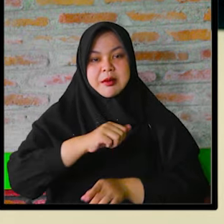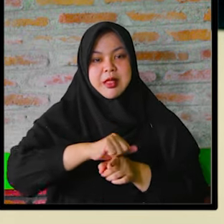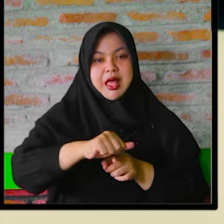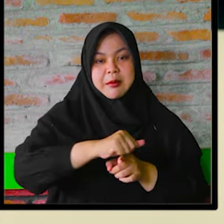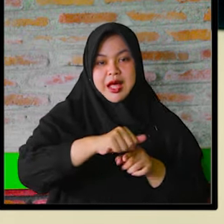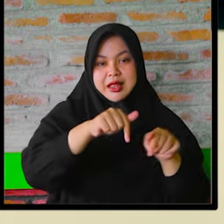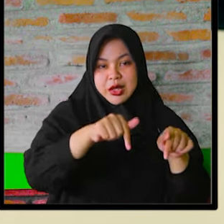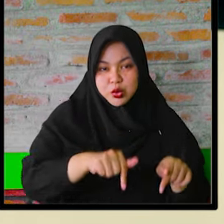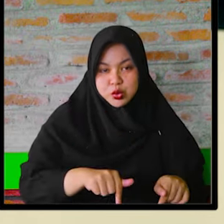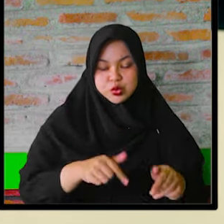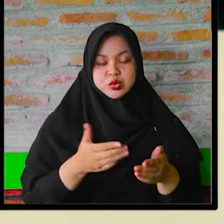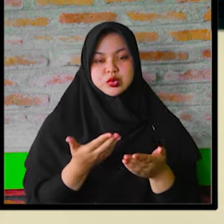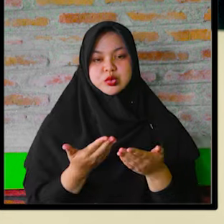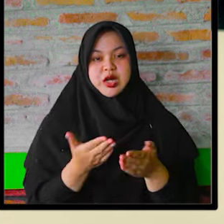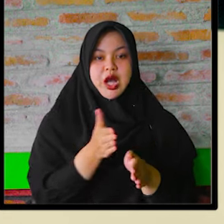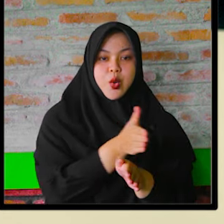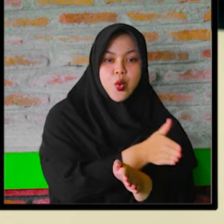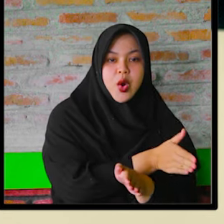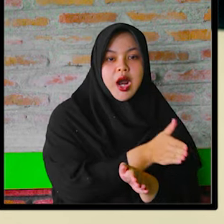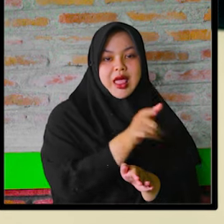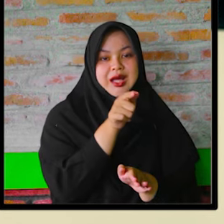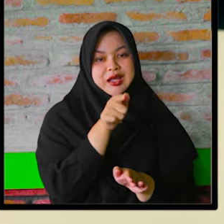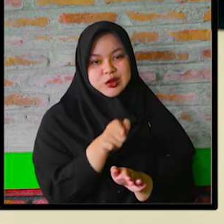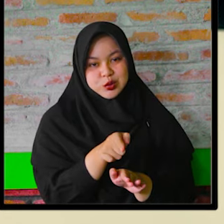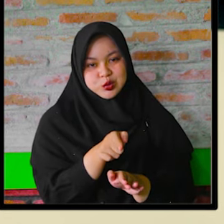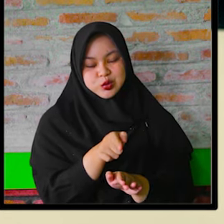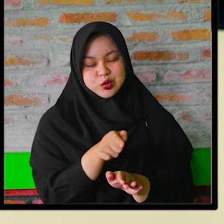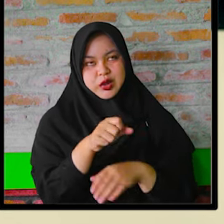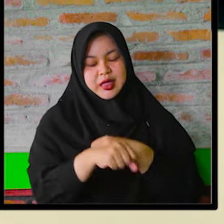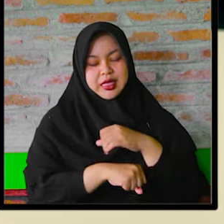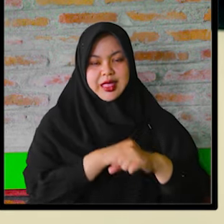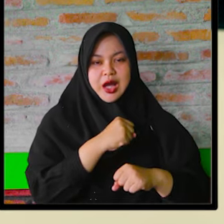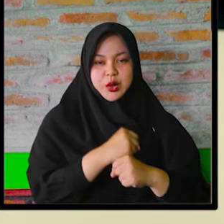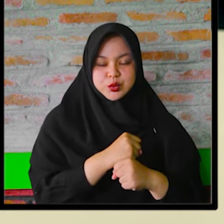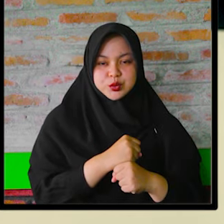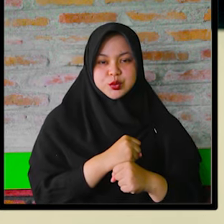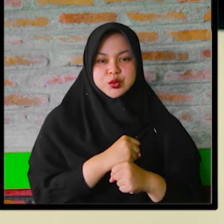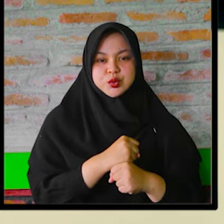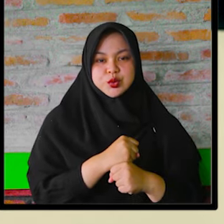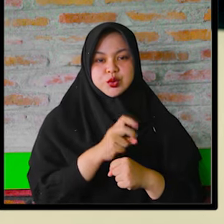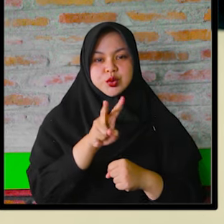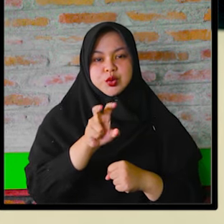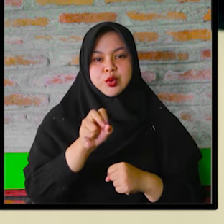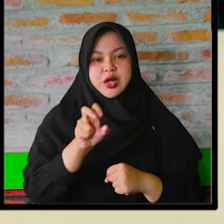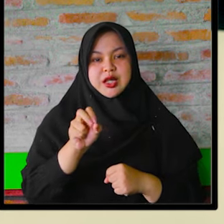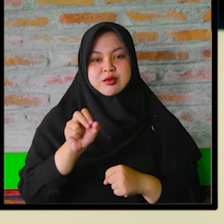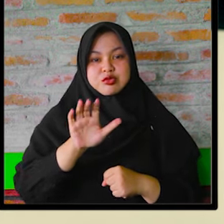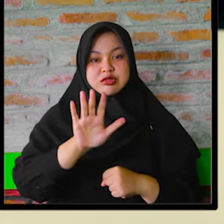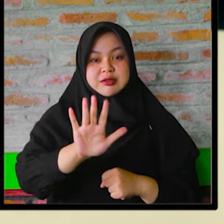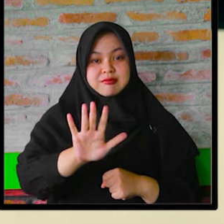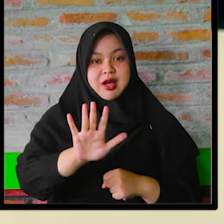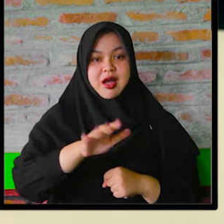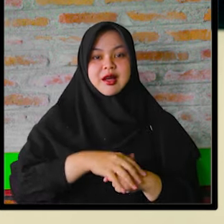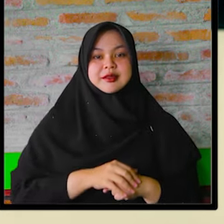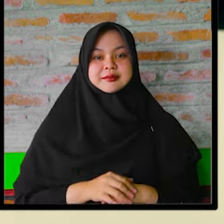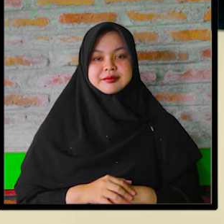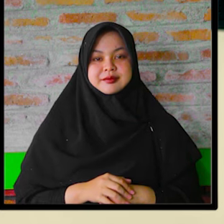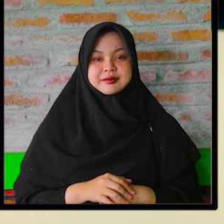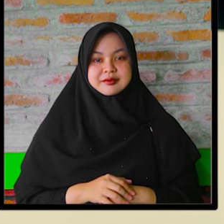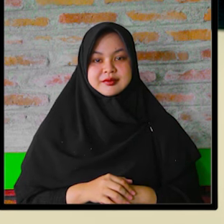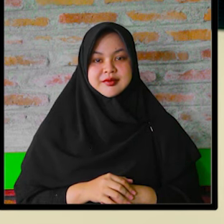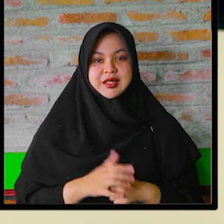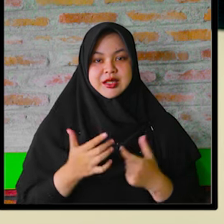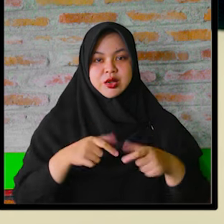itu nah awalnya momentumnya tentu di tahun 2005 Kalau enggak salah ya Secara kelembagaan